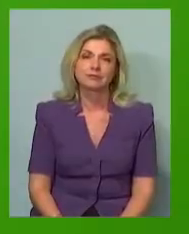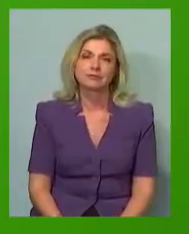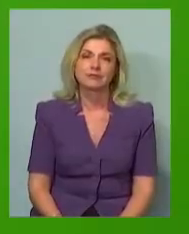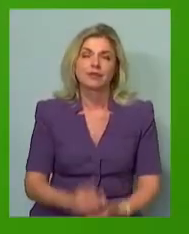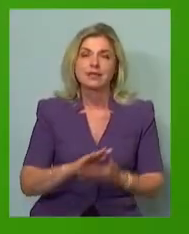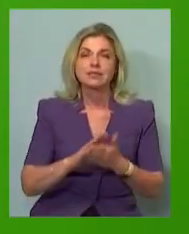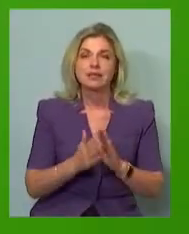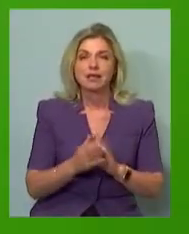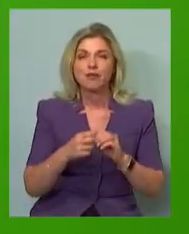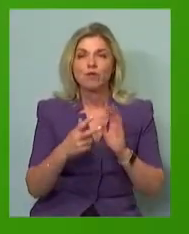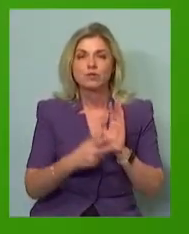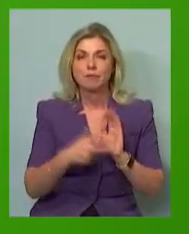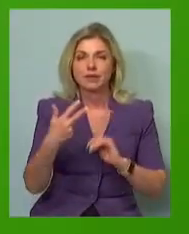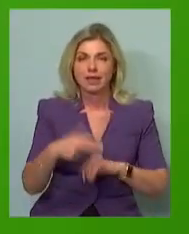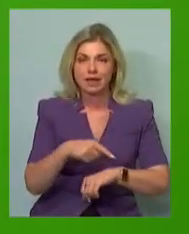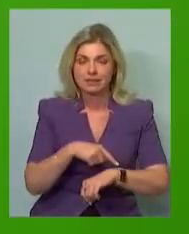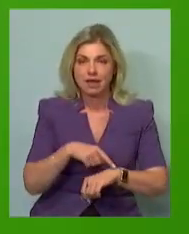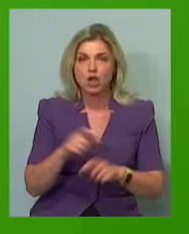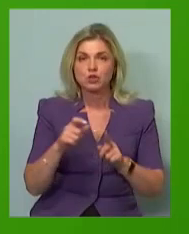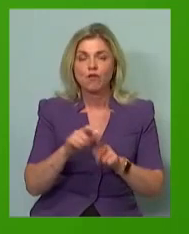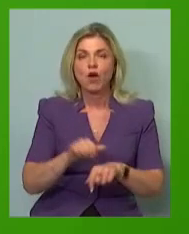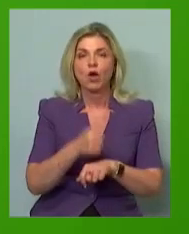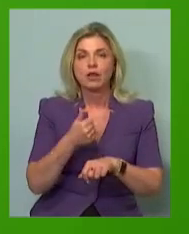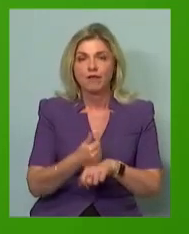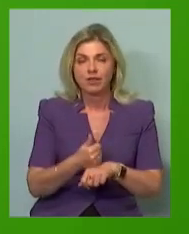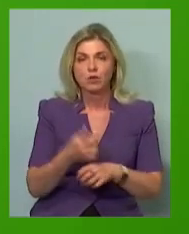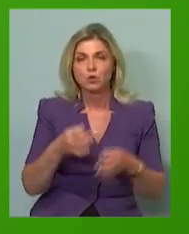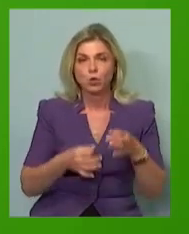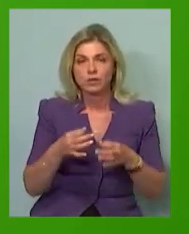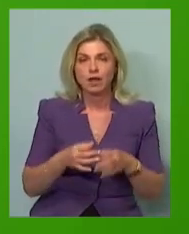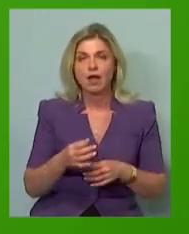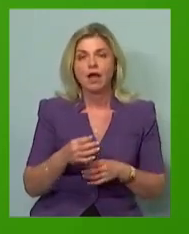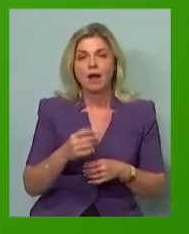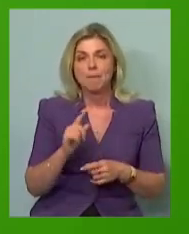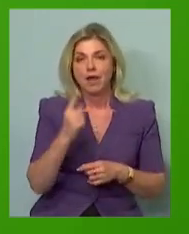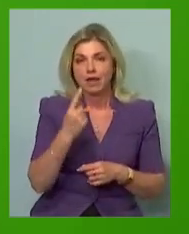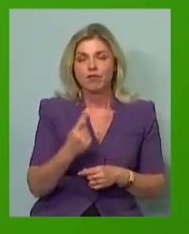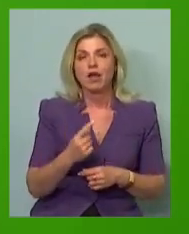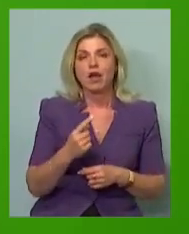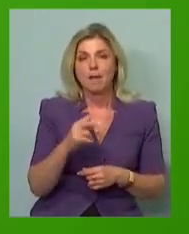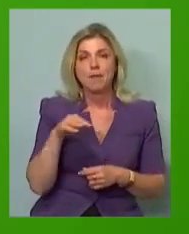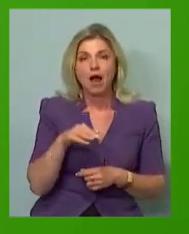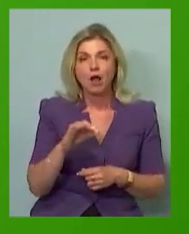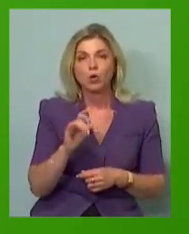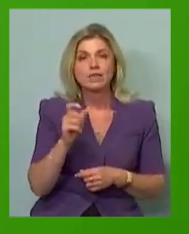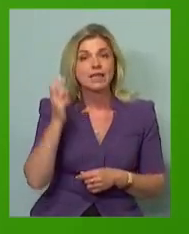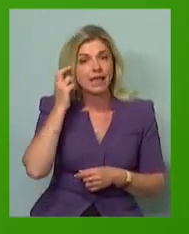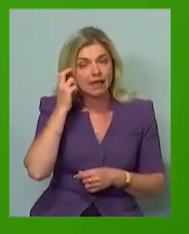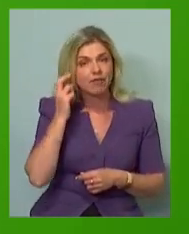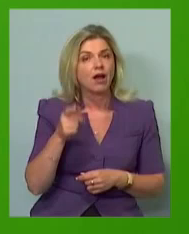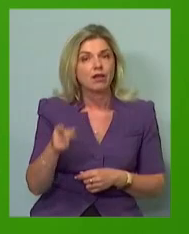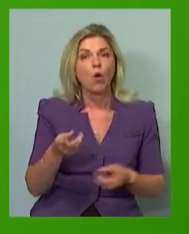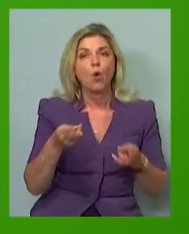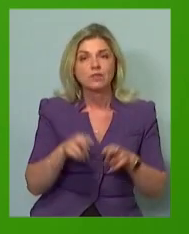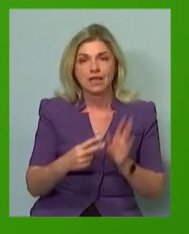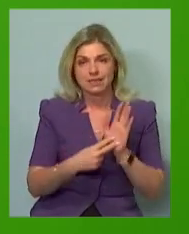Станом на 18:30, за словами головного судді Карина Абрамова, першість стримує Михайло Кобища з Києва. Йому залишилось подолати близько